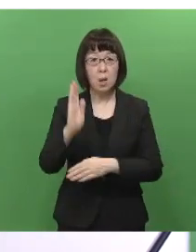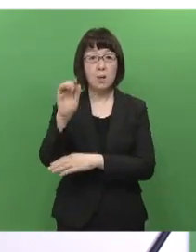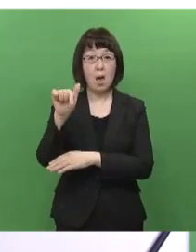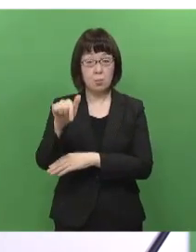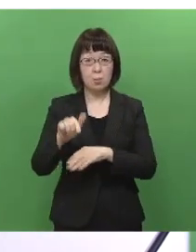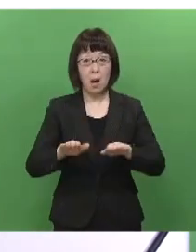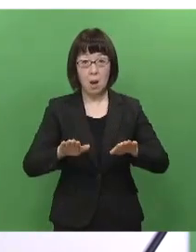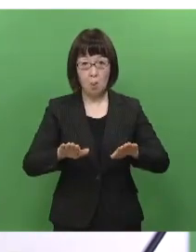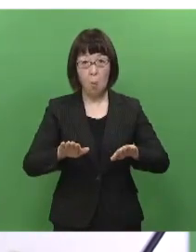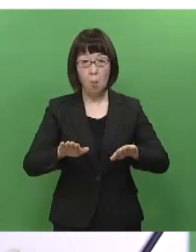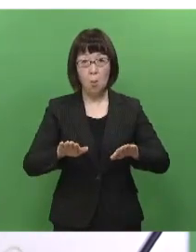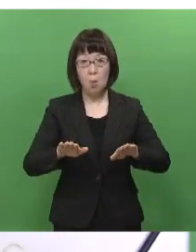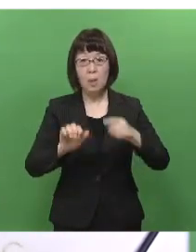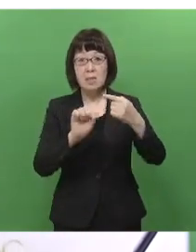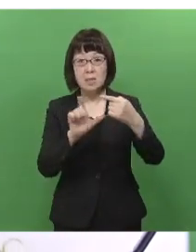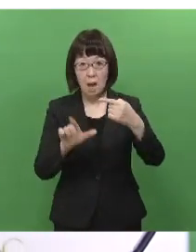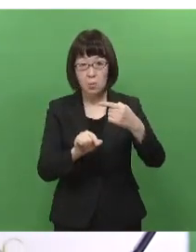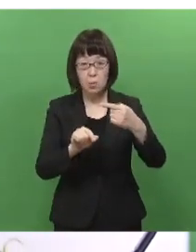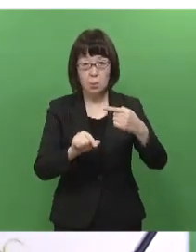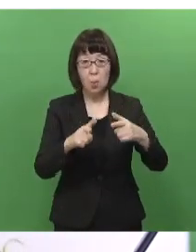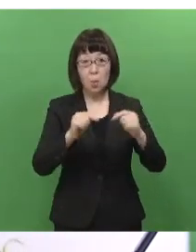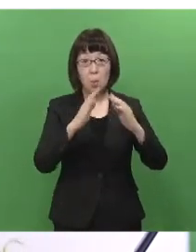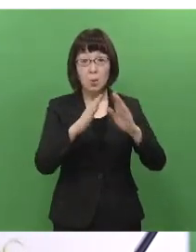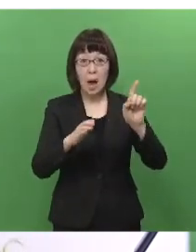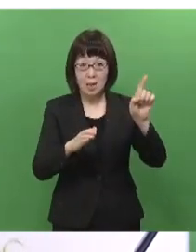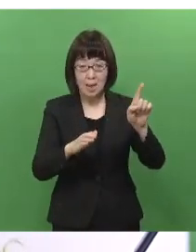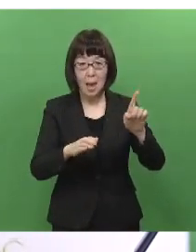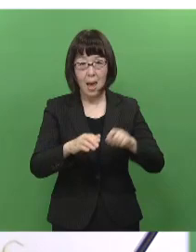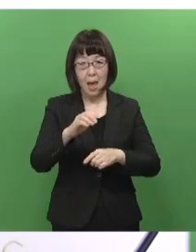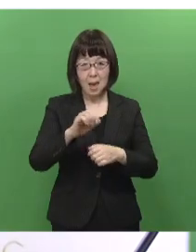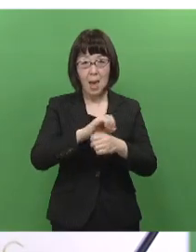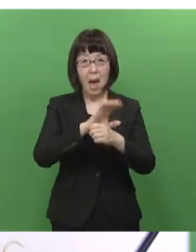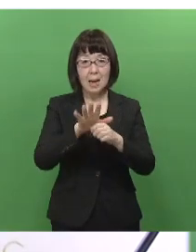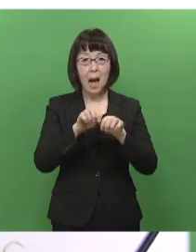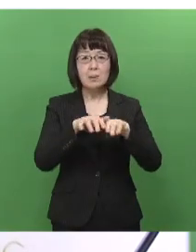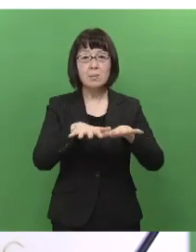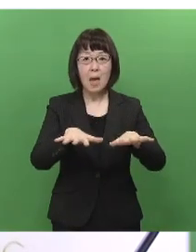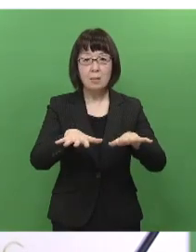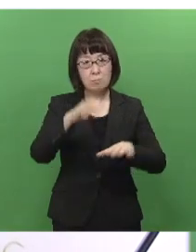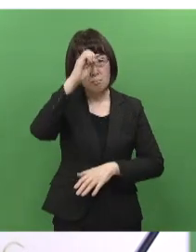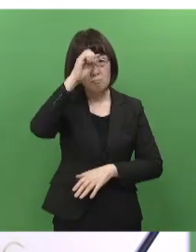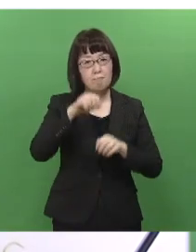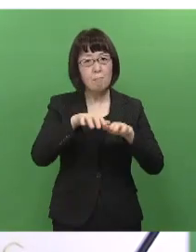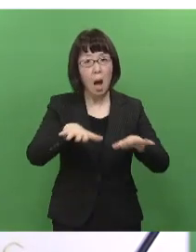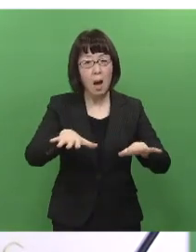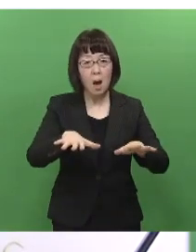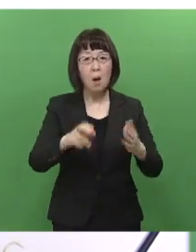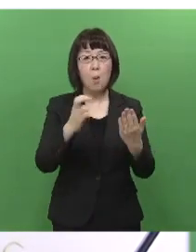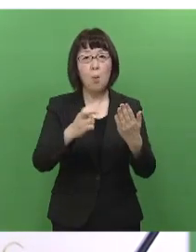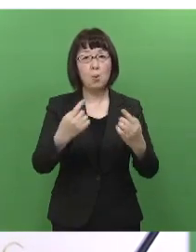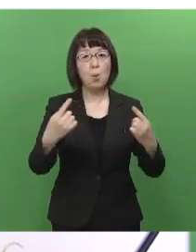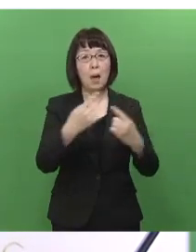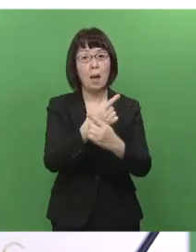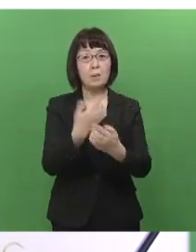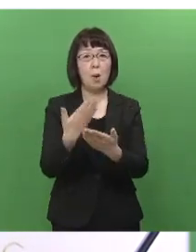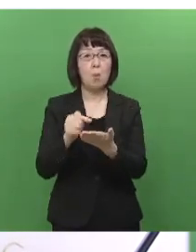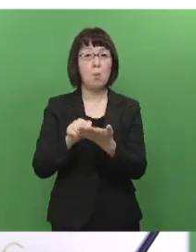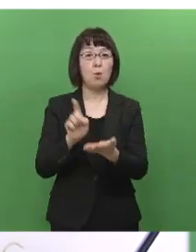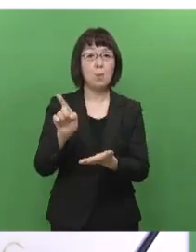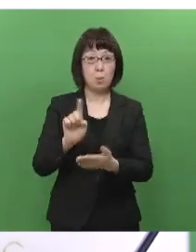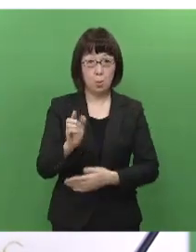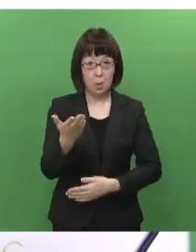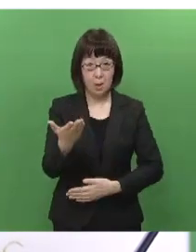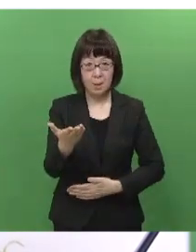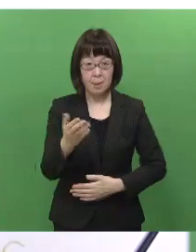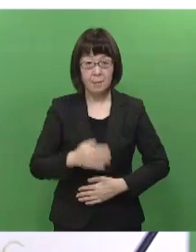の、今月実施される国会でですね、感染症の改正というのを目指す方針なんですけれども、これいった動きについて知事はどのように見ていらっしゃいますでしょうか。 は